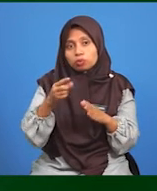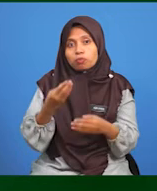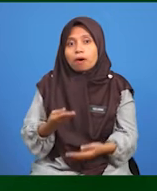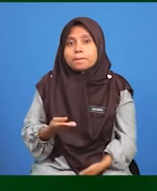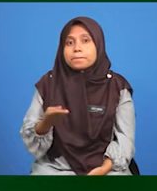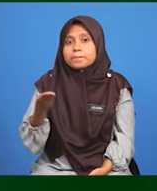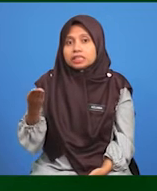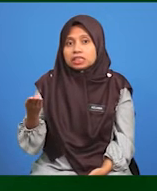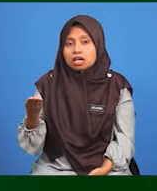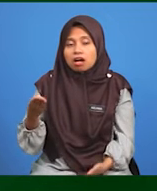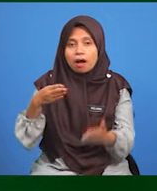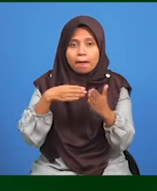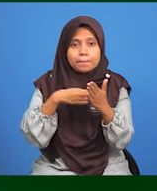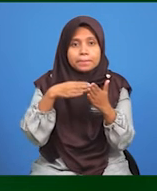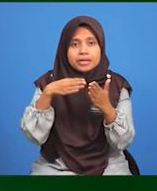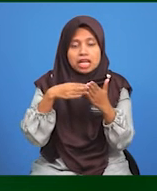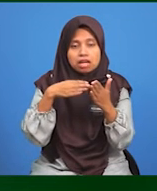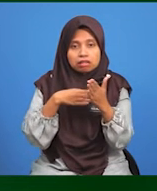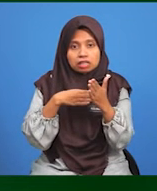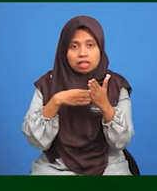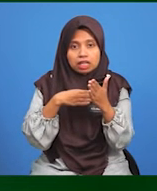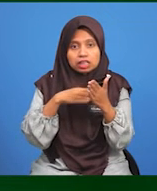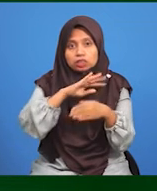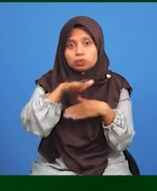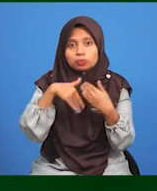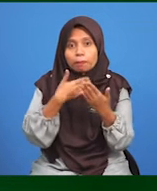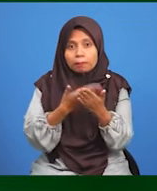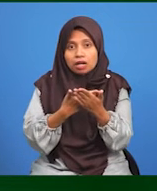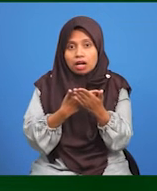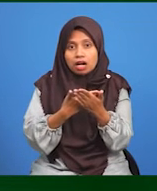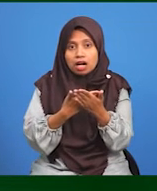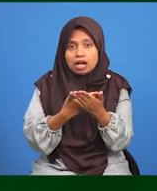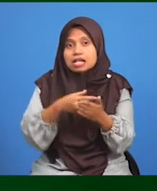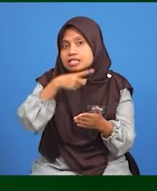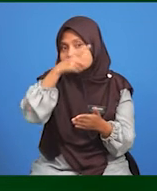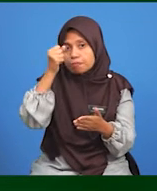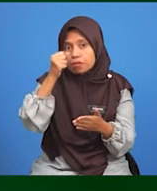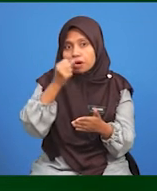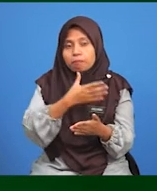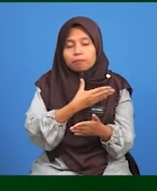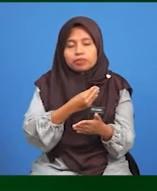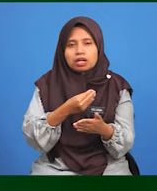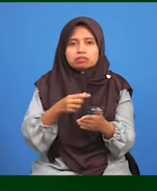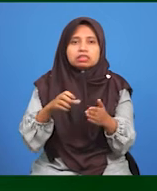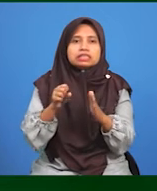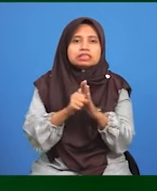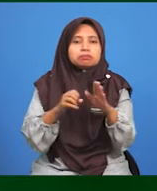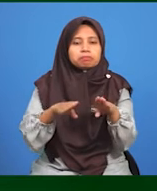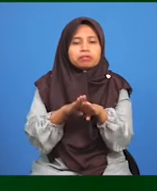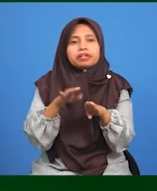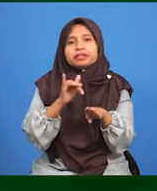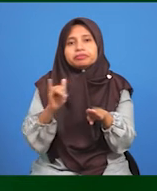hai Hai bilangan jumlah sebab dan